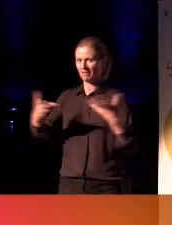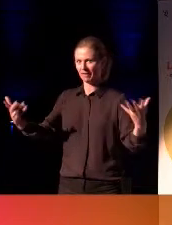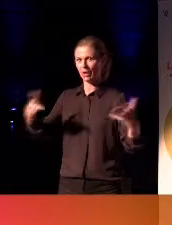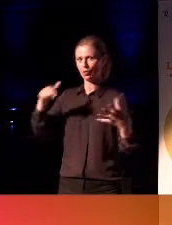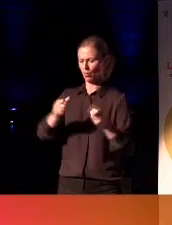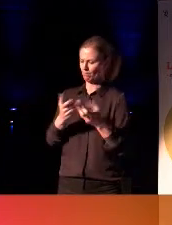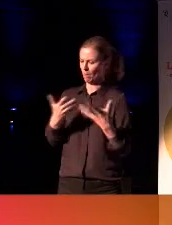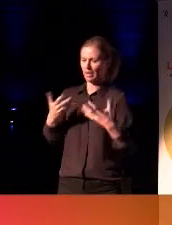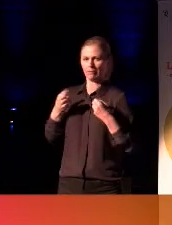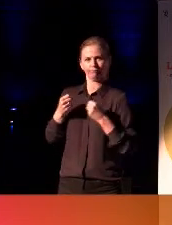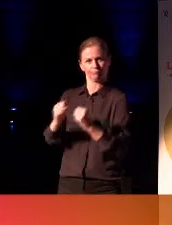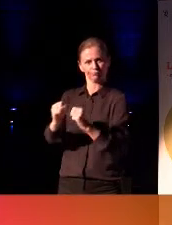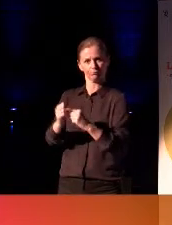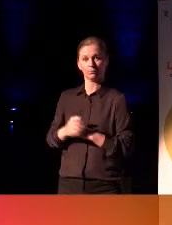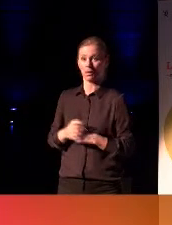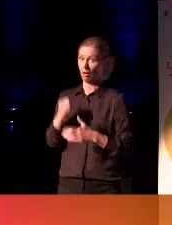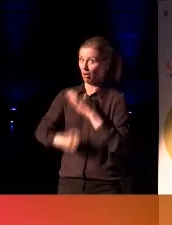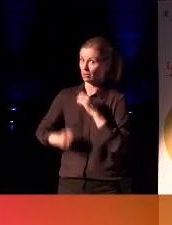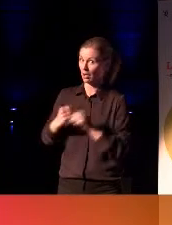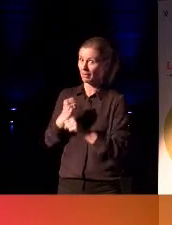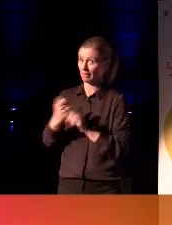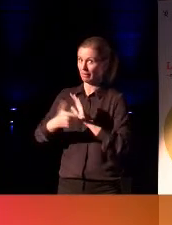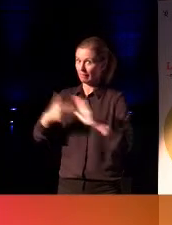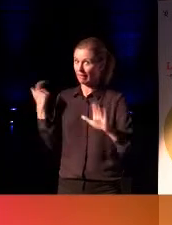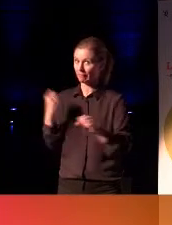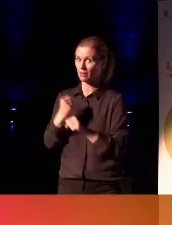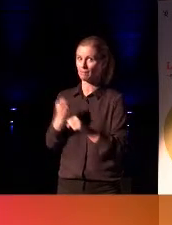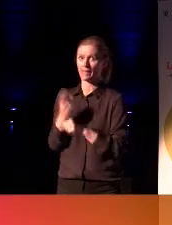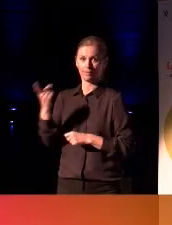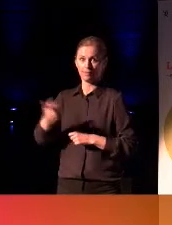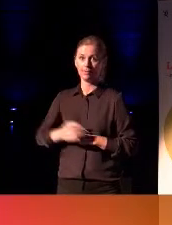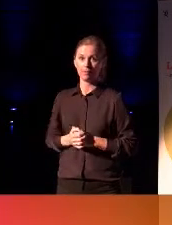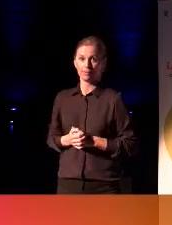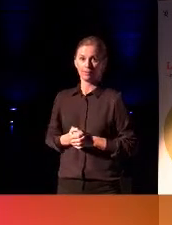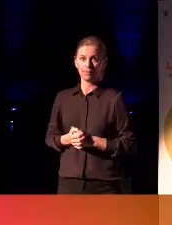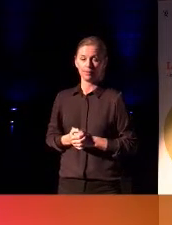gang med arbeidet. Det hardt, det krevende arbeid.